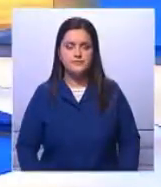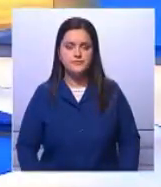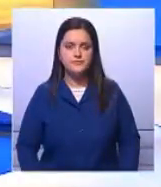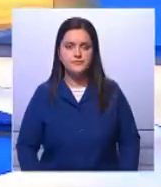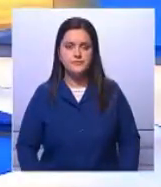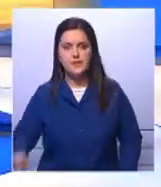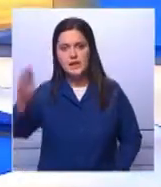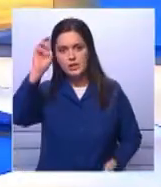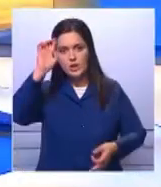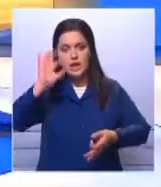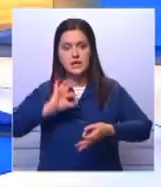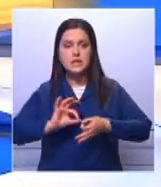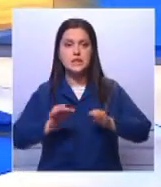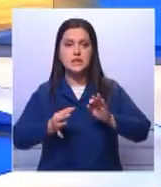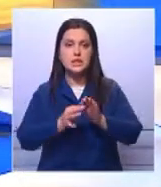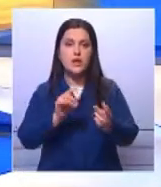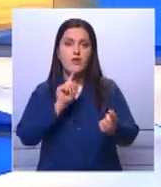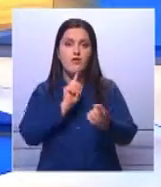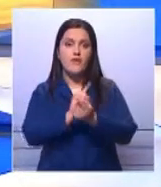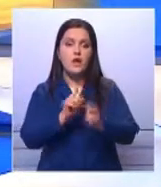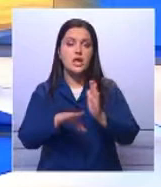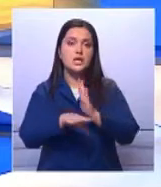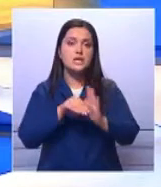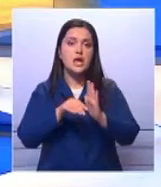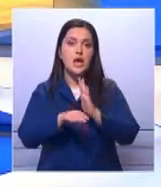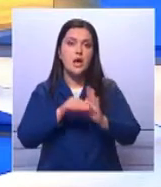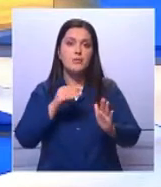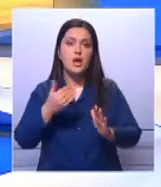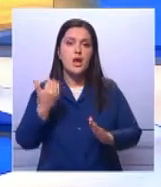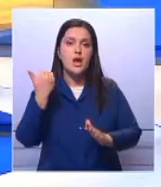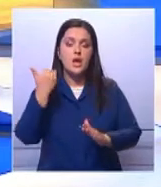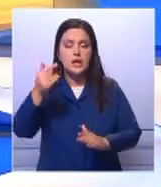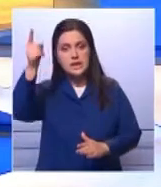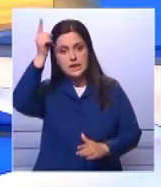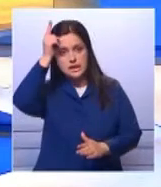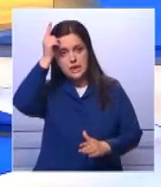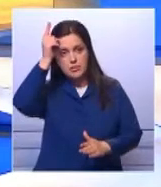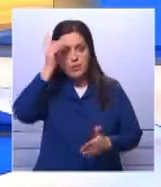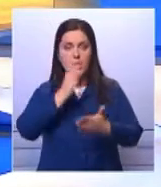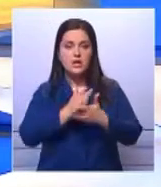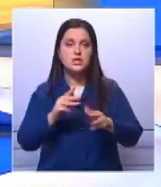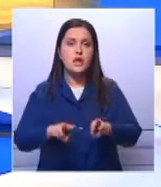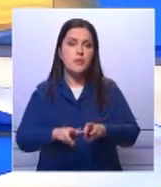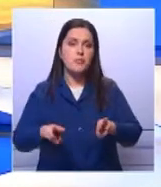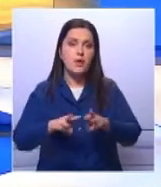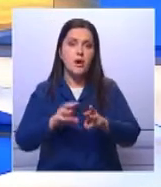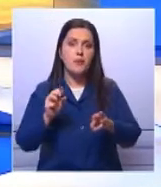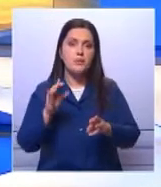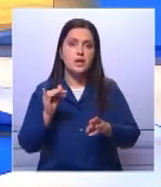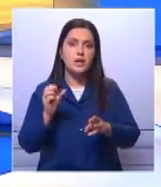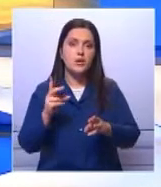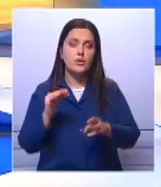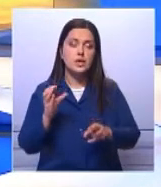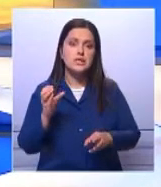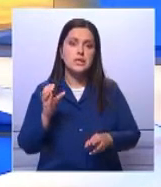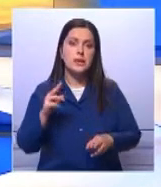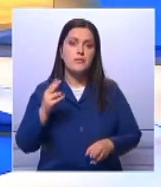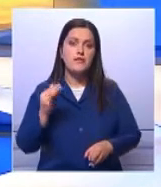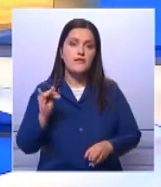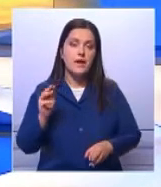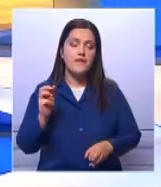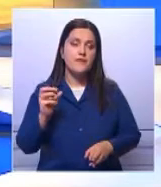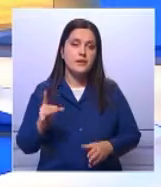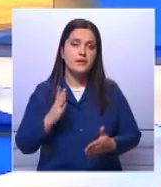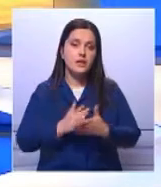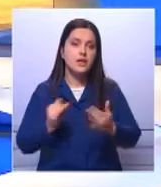Продолжим. Госсекретарь встретилась с депутатом Бундестага парламента Федеративной Республики Германия. Гульшара Абдыкалыкова и Сибили Пфайфер